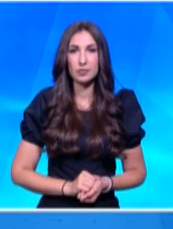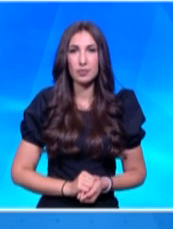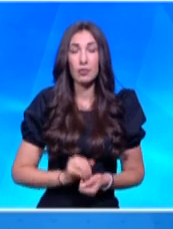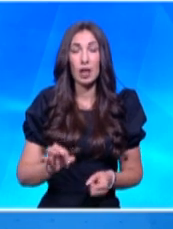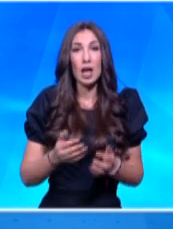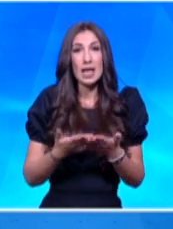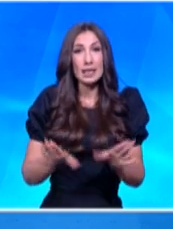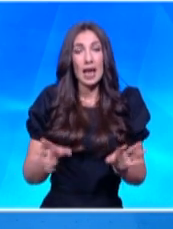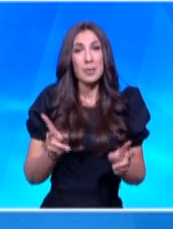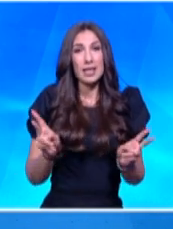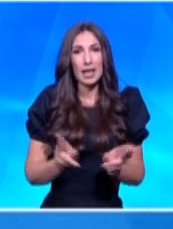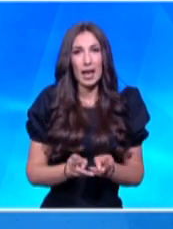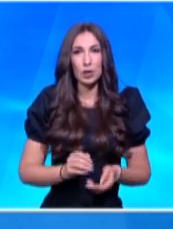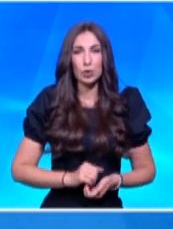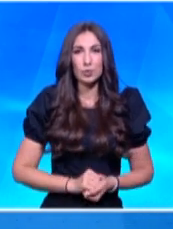Разделяме се на закратко.